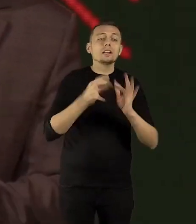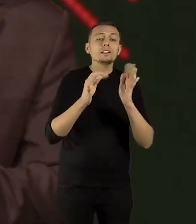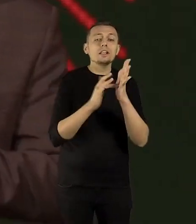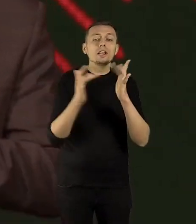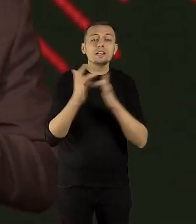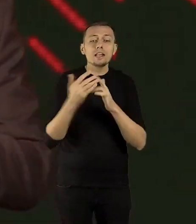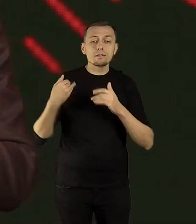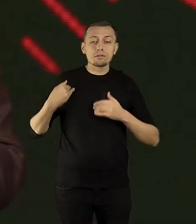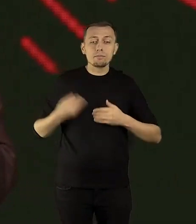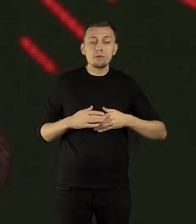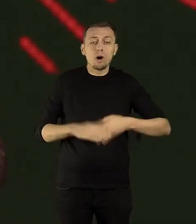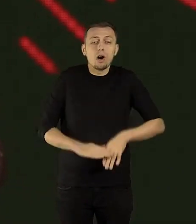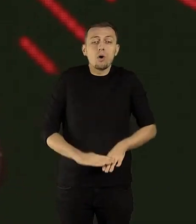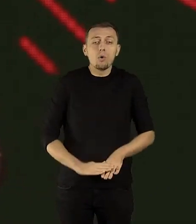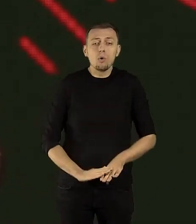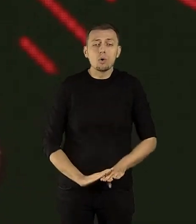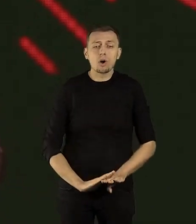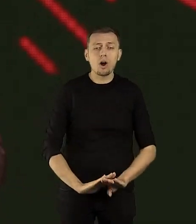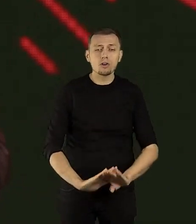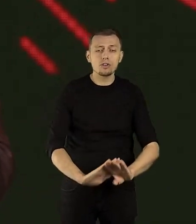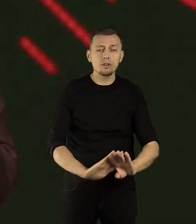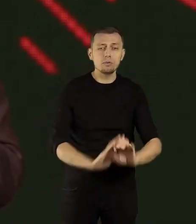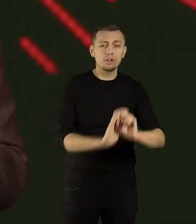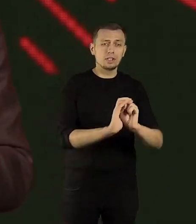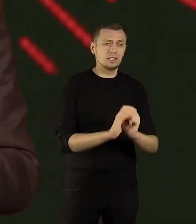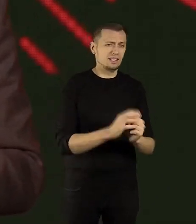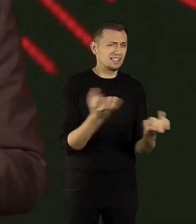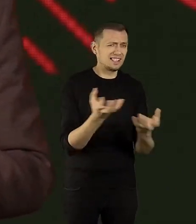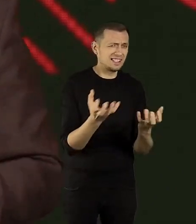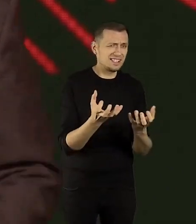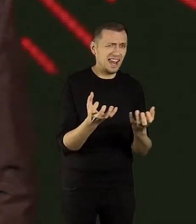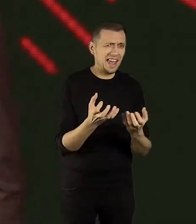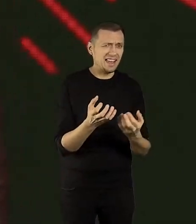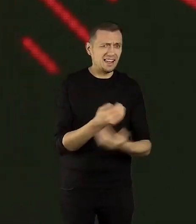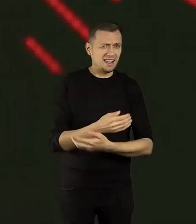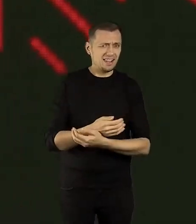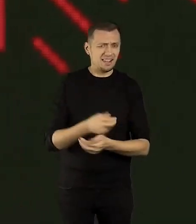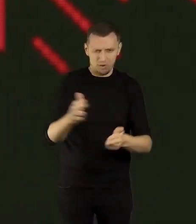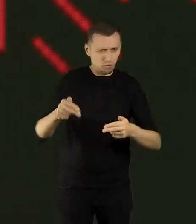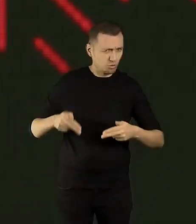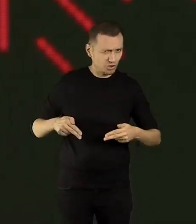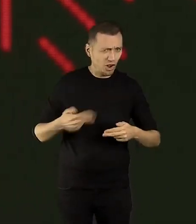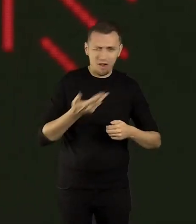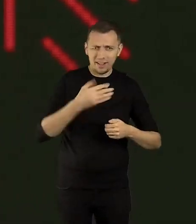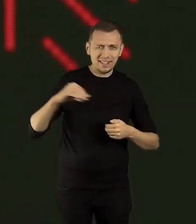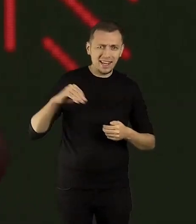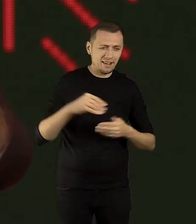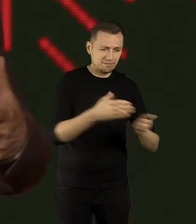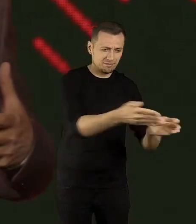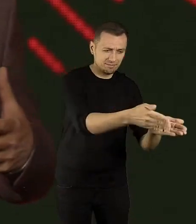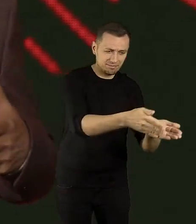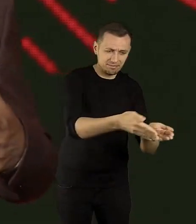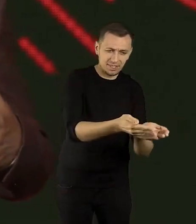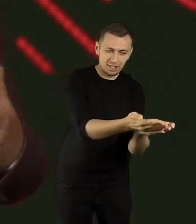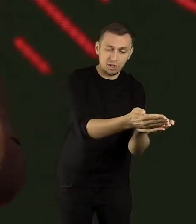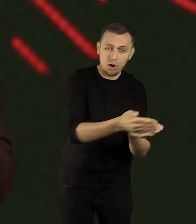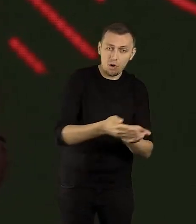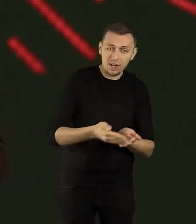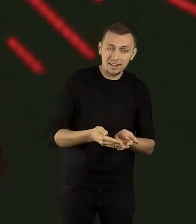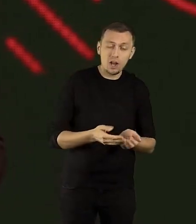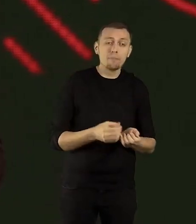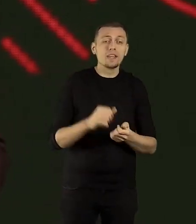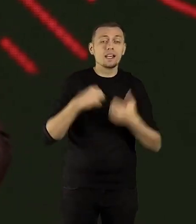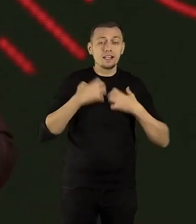zapachem. Ale na pewno to nie było wygodne miejsce dla noworodka. Maria owinęła go